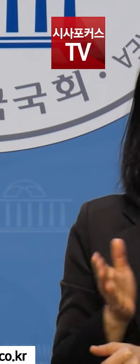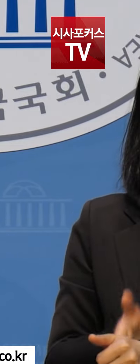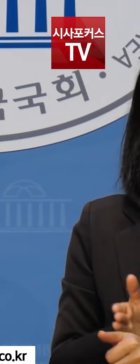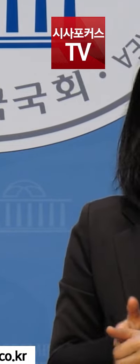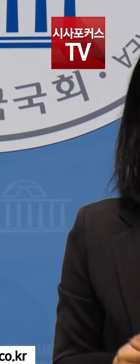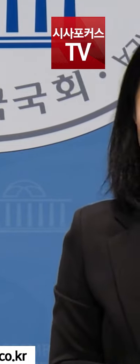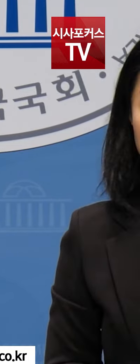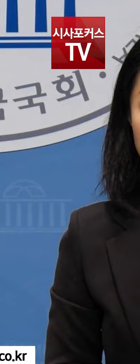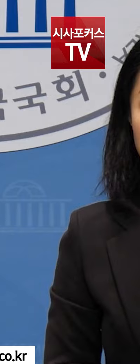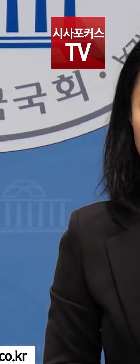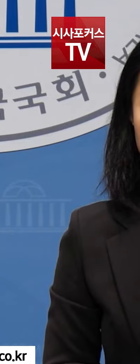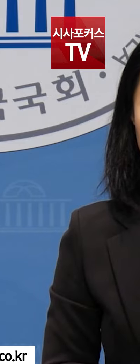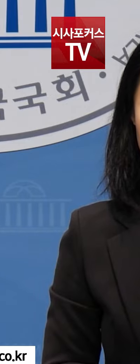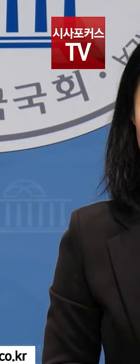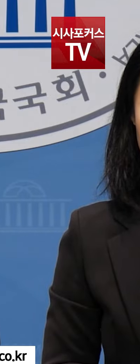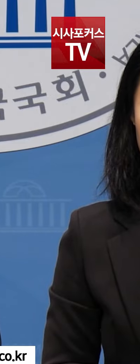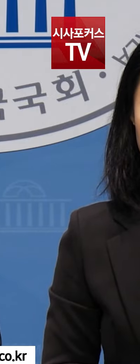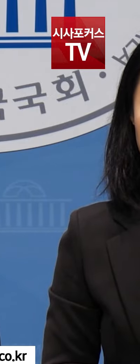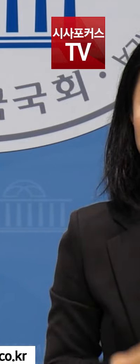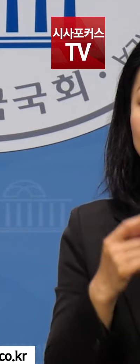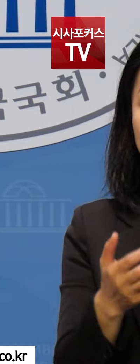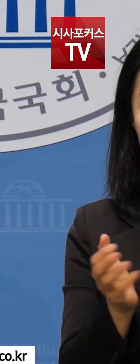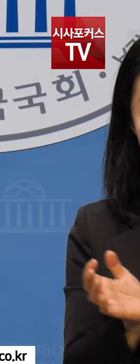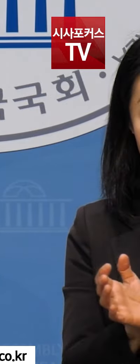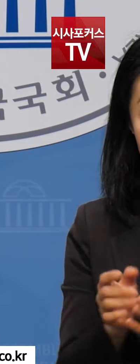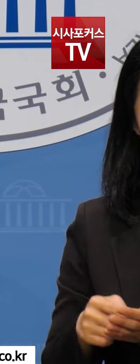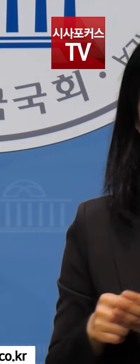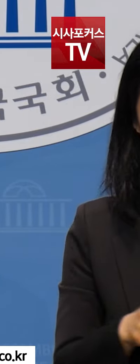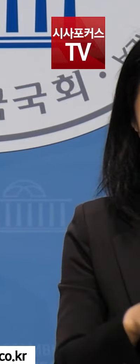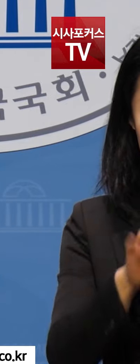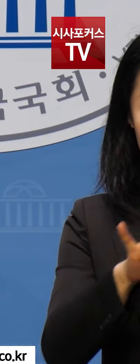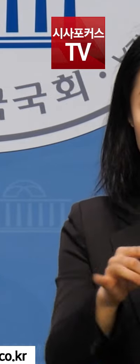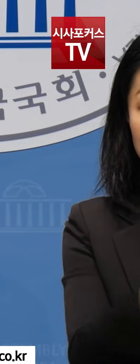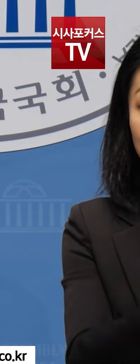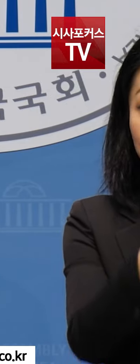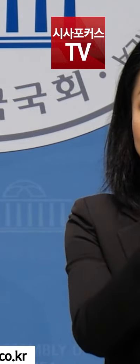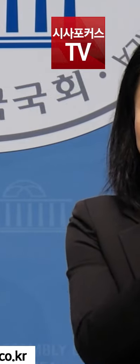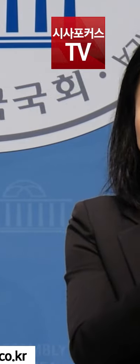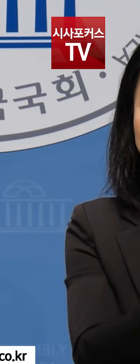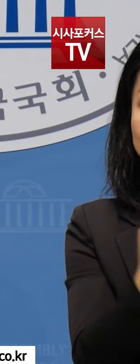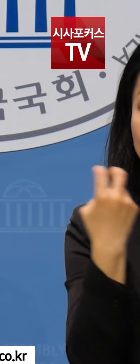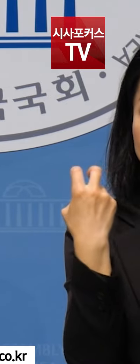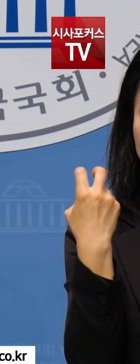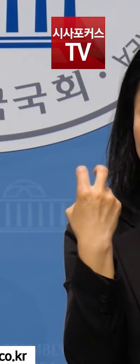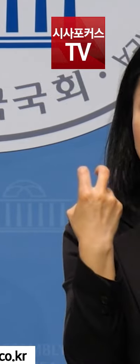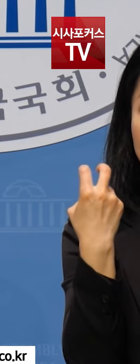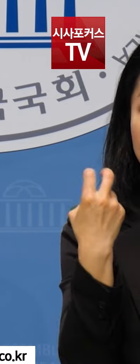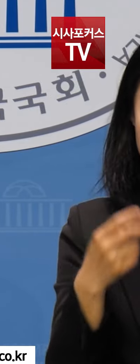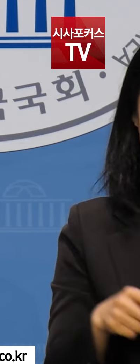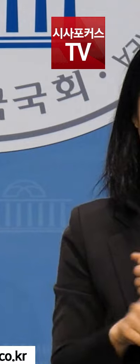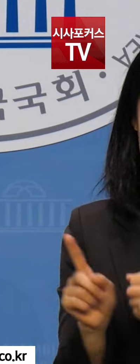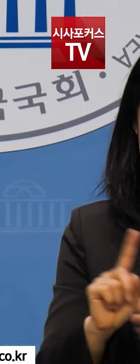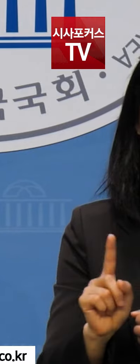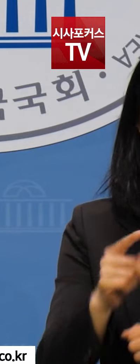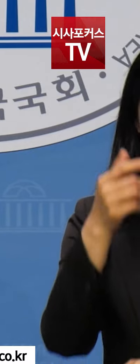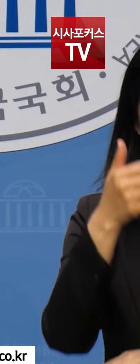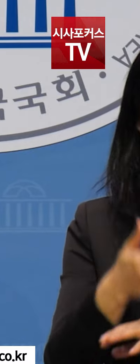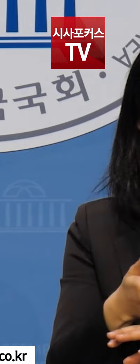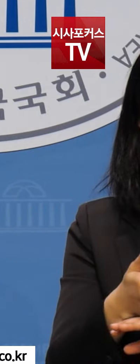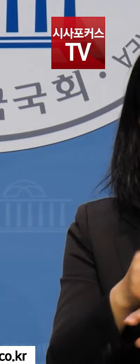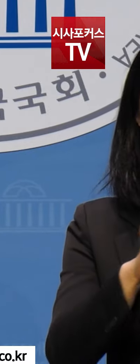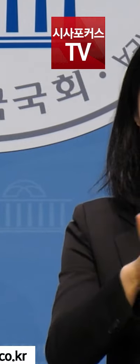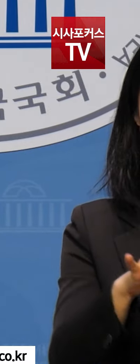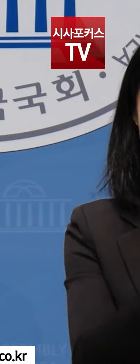기대합니다. 물론 민주당이 추진하는 방통위원장 탄핵소추의 본질은 결국